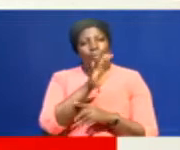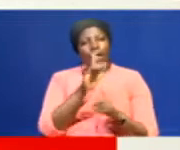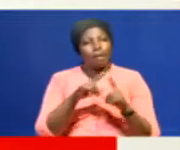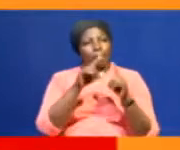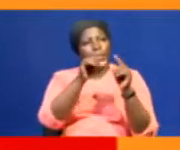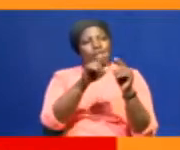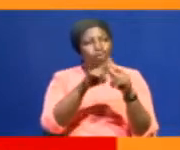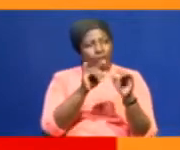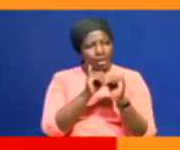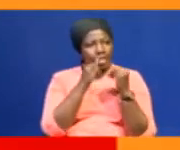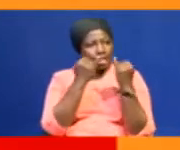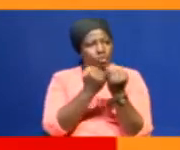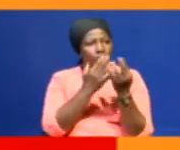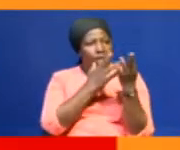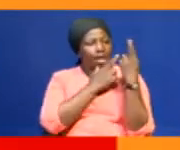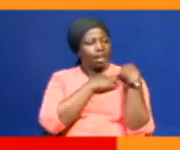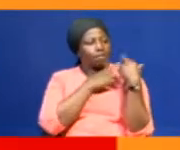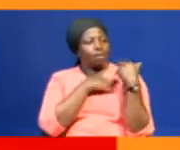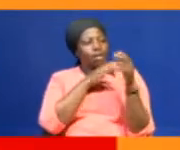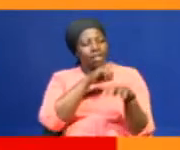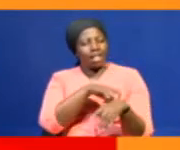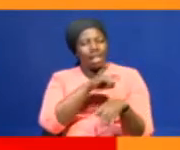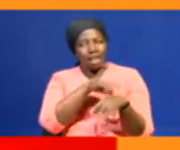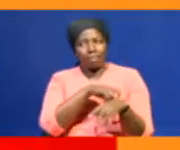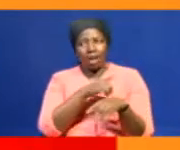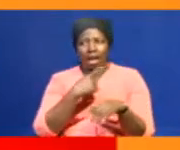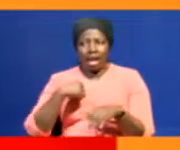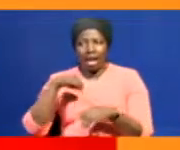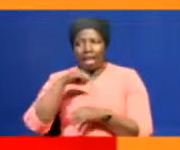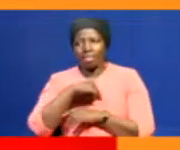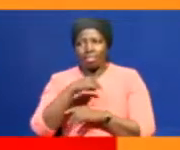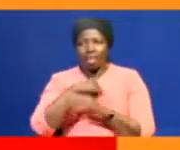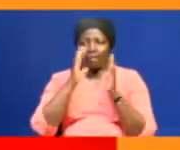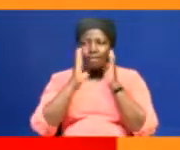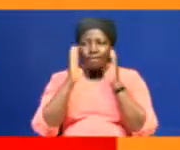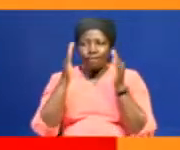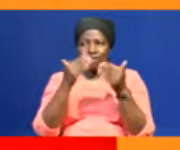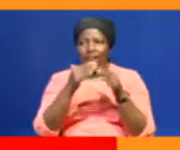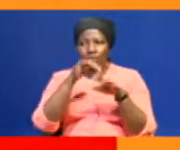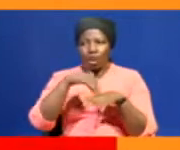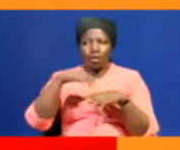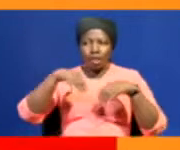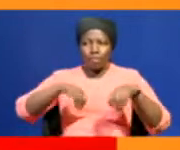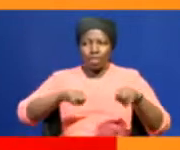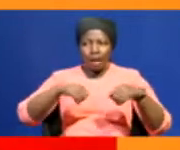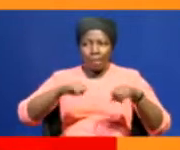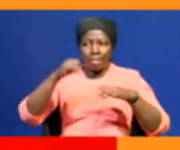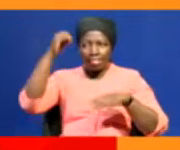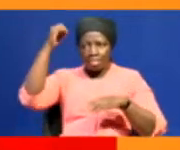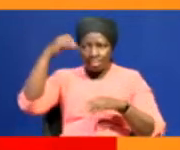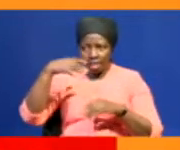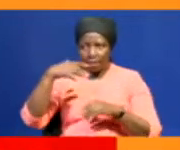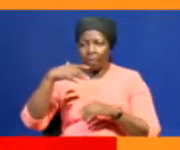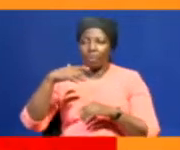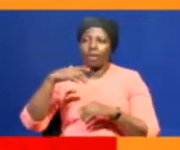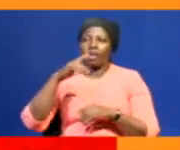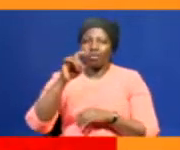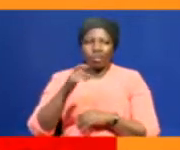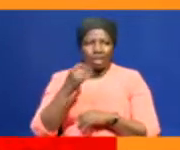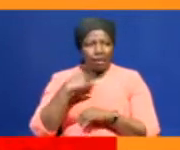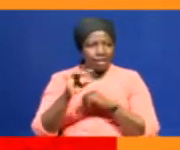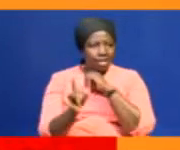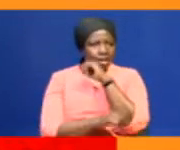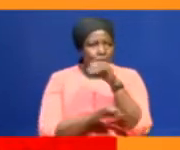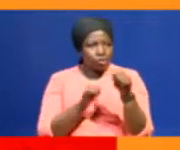kwa asasi husika, hata tunapokumbatia pikipiki hizi za umeme, ili kuhakikisha kwamba kuna nidhamu na zinafaidi wale walengo, na